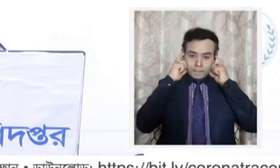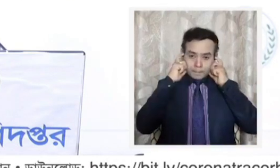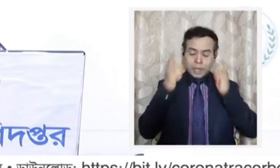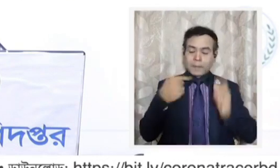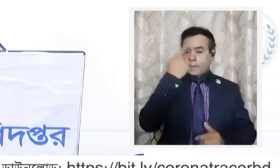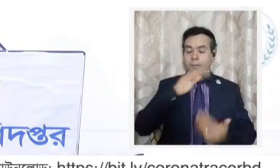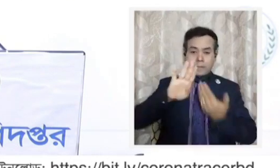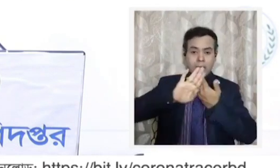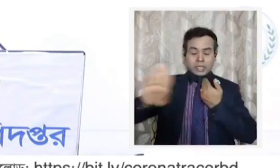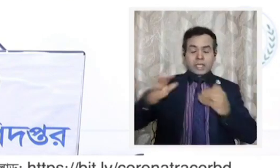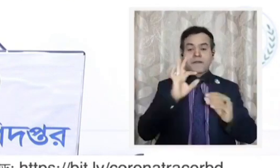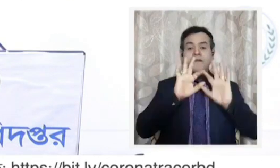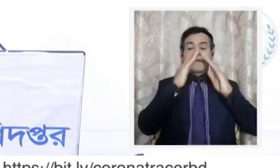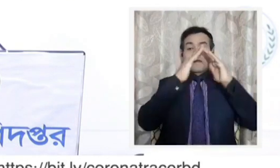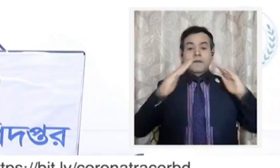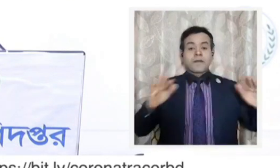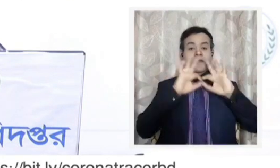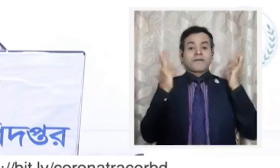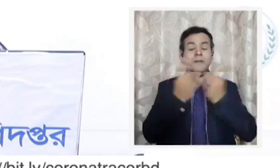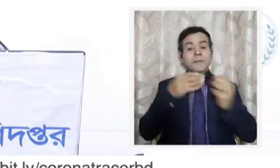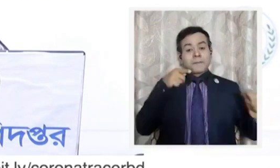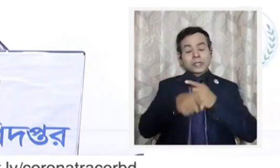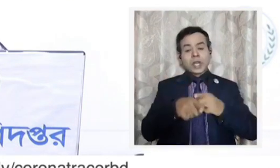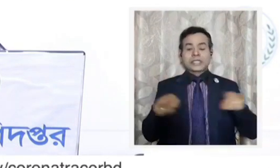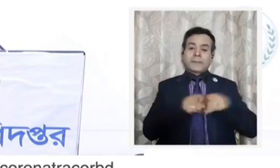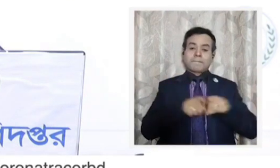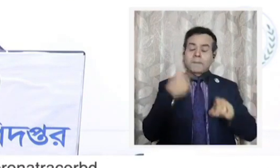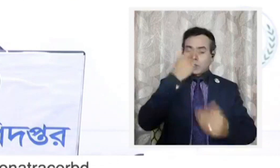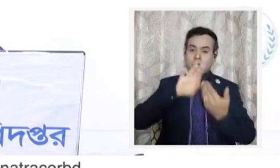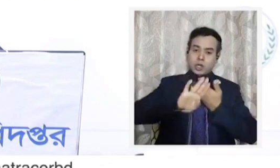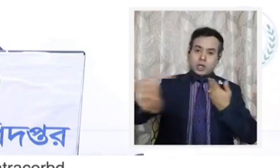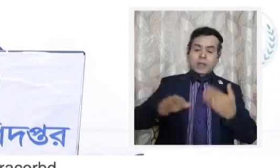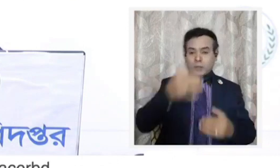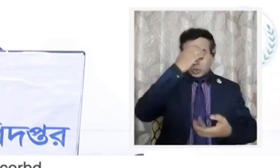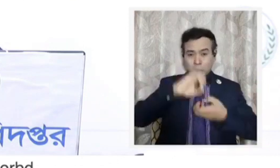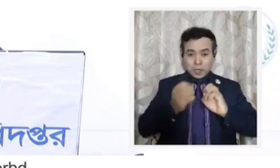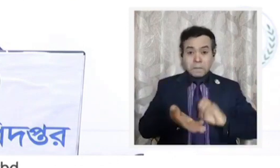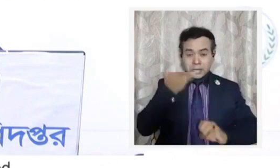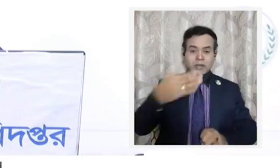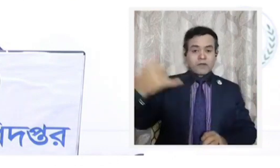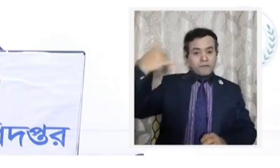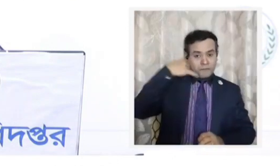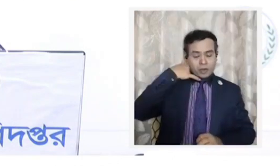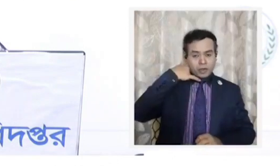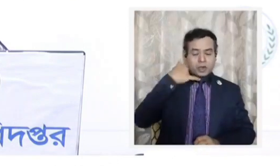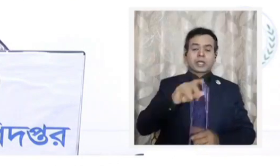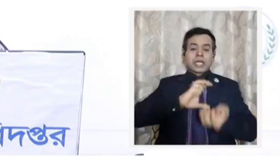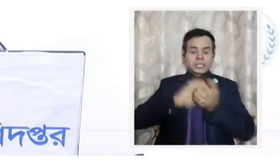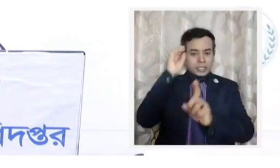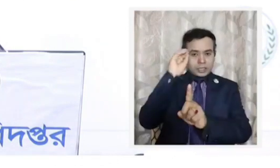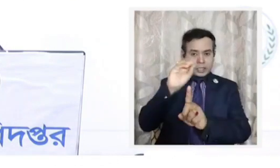সহ সকলেই অবশ্যই মাস্ক পরবেন এবং যথাসম্ভব আলাদা থাকবেন, টেলিফোনের মাধ্যমে চিকিৎসা পরামর্শ গ্রহণ